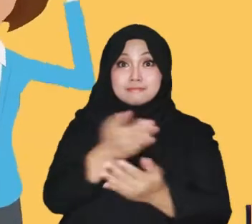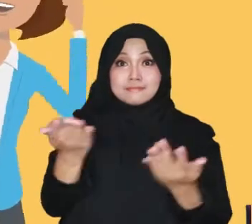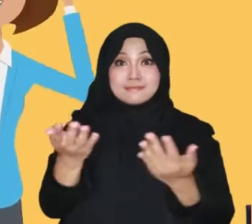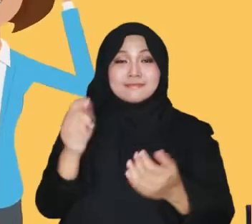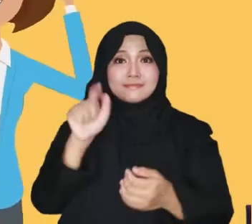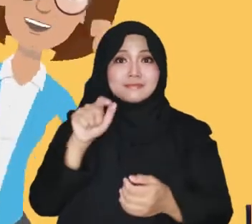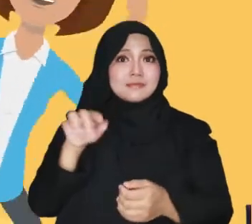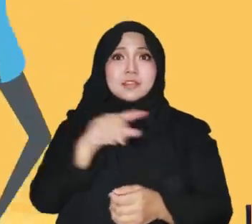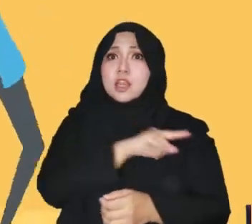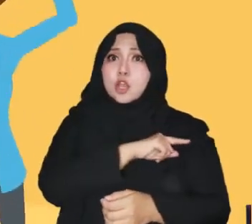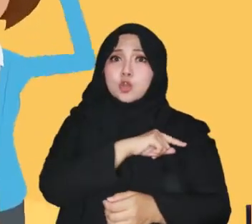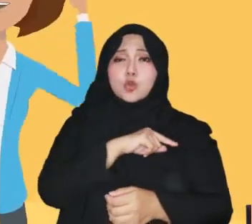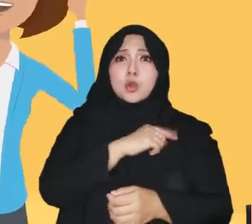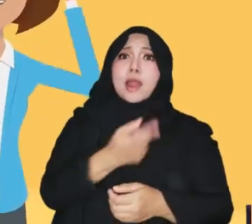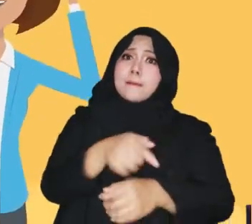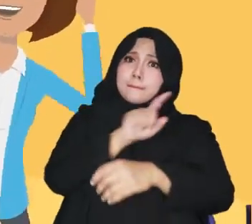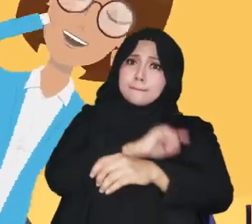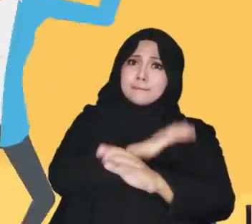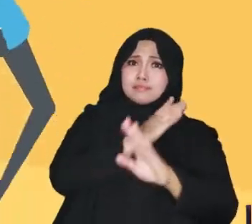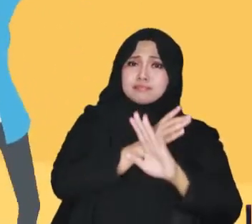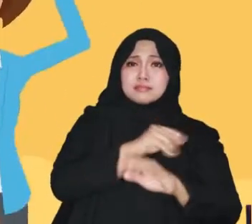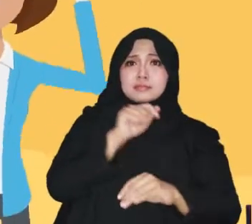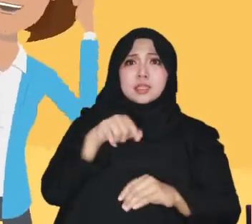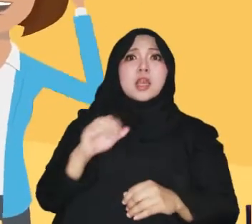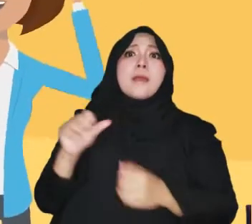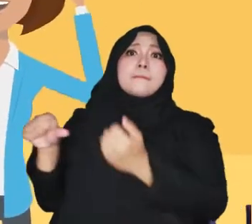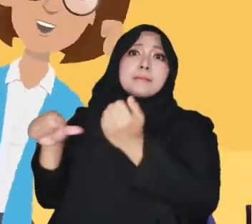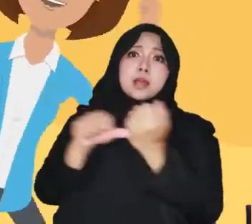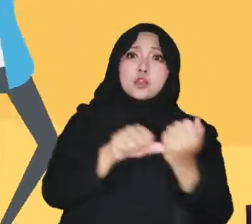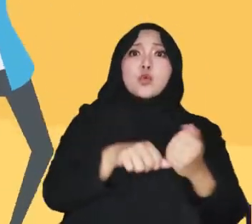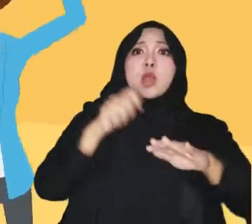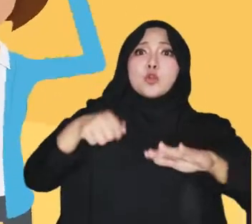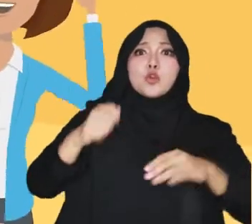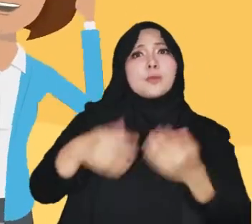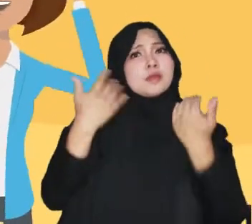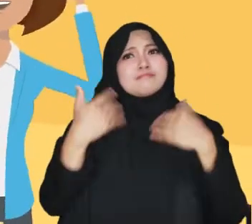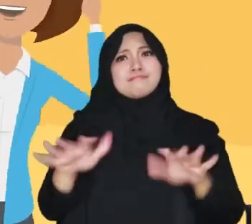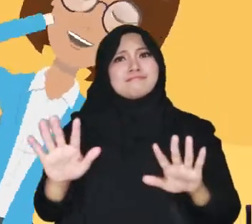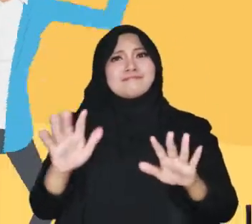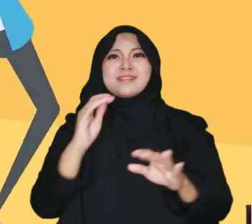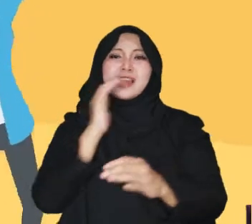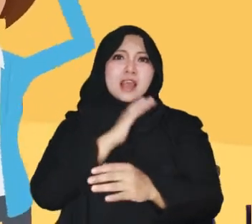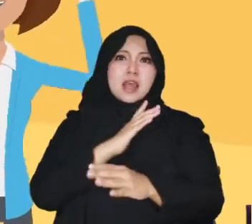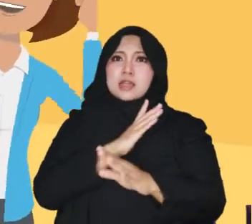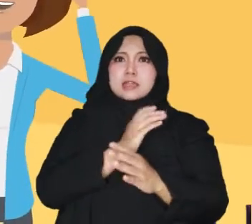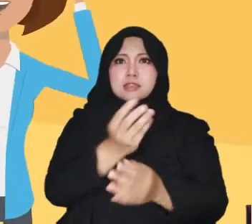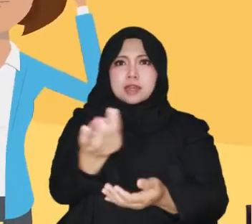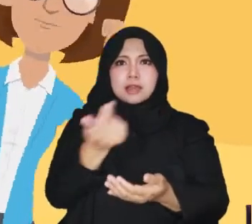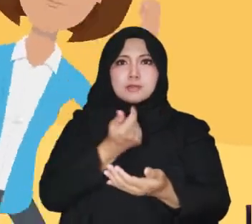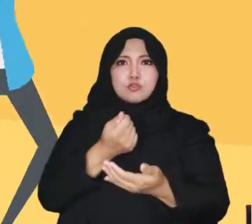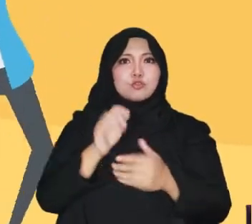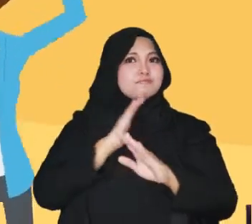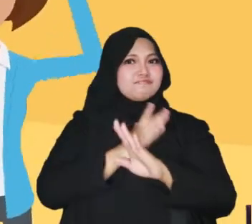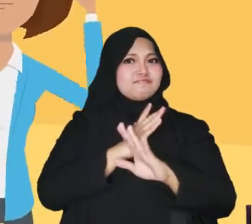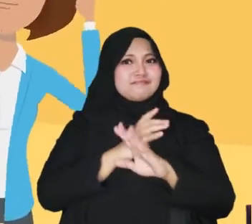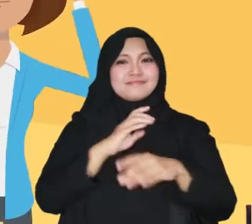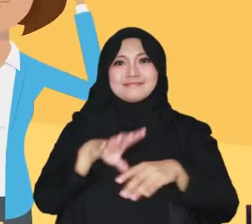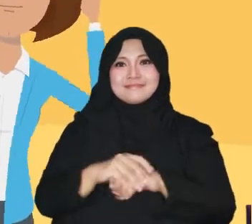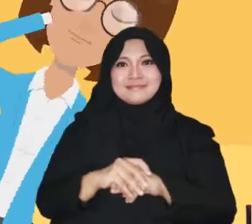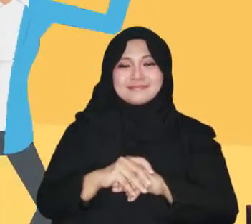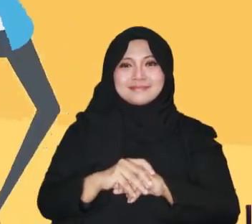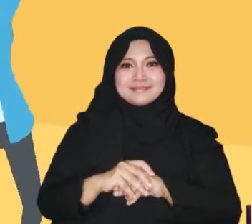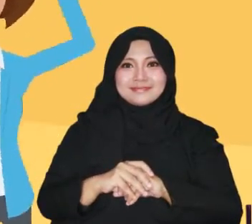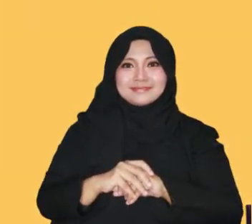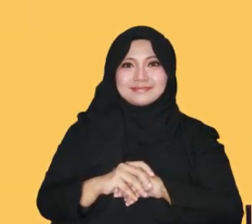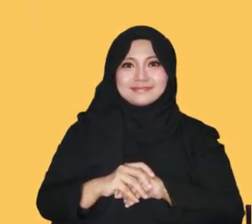Bagi Anda masyarakat yang kurang mampu berhak untuk mendapat bantuan hukum secara cuma-cuma atau tidak dipungut biaya.